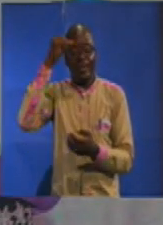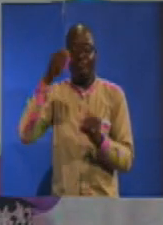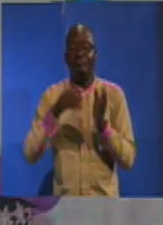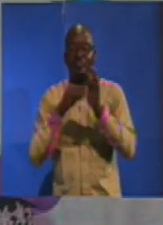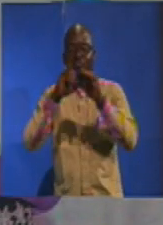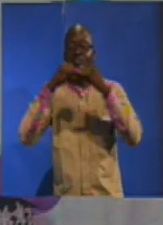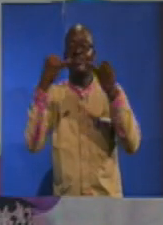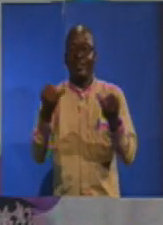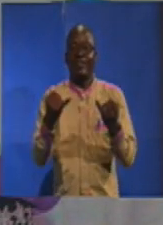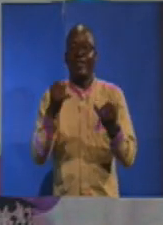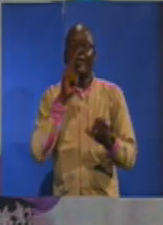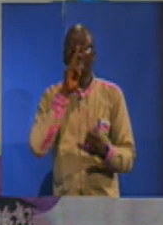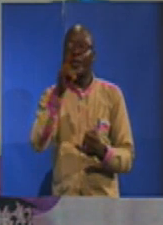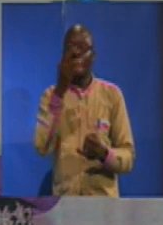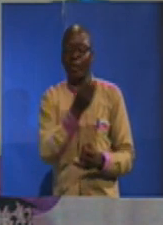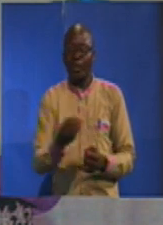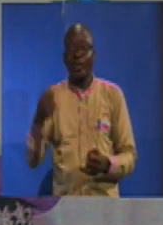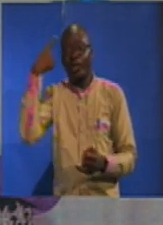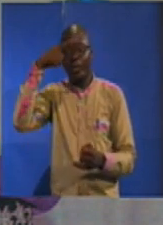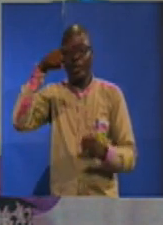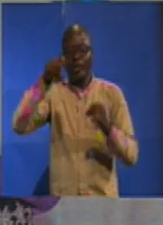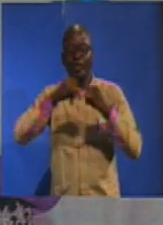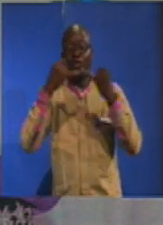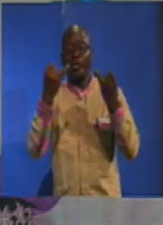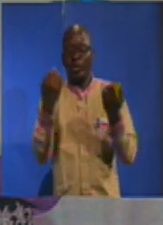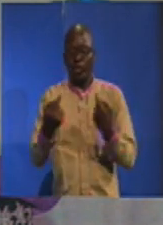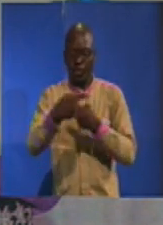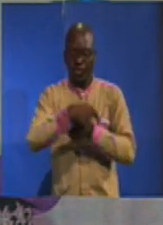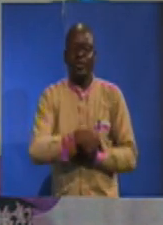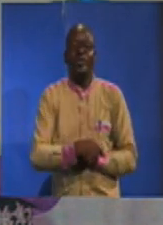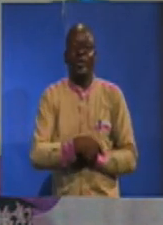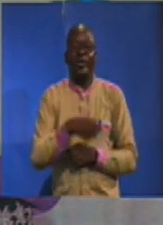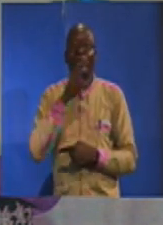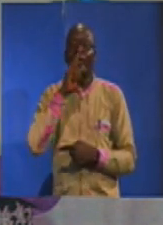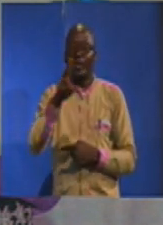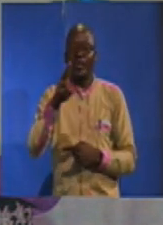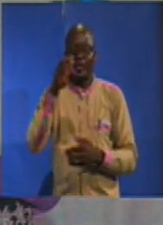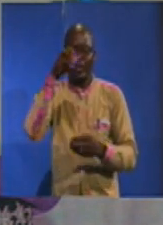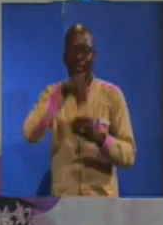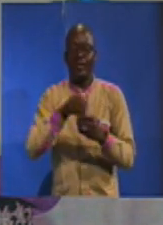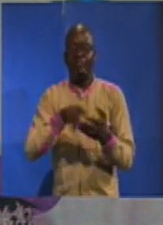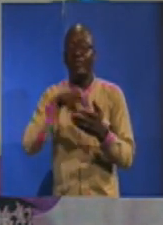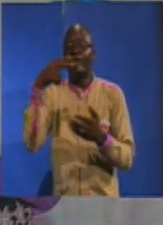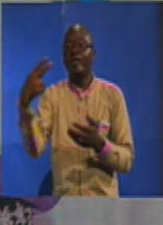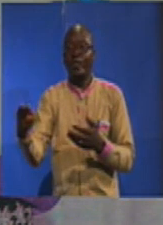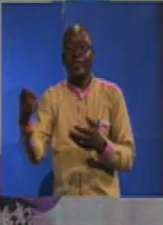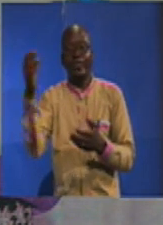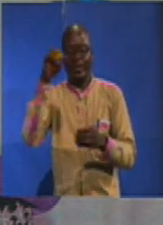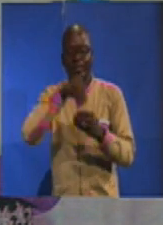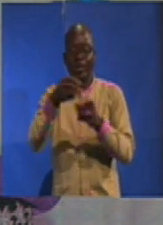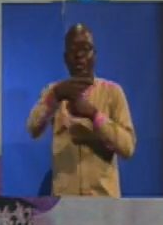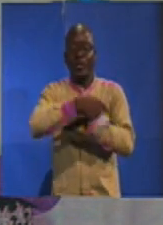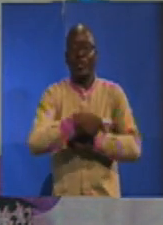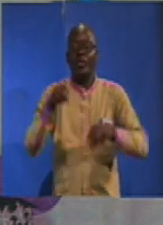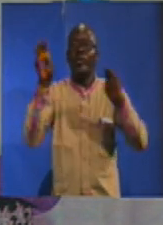médias, ils sont les choux gras des quotidiens de ce jour, ils sont les vedettes déchues, rétrogradées des journaux de ce